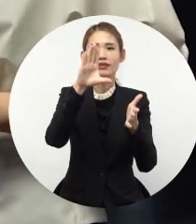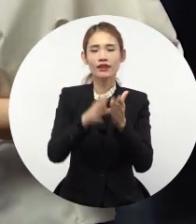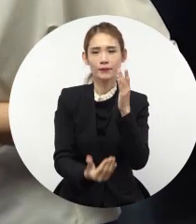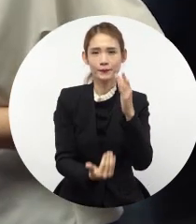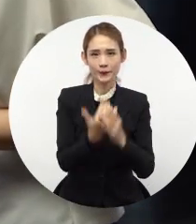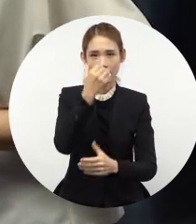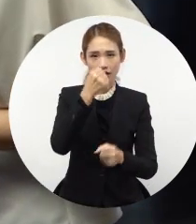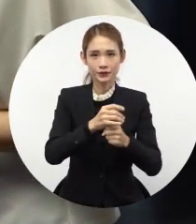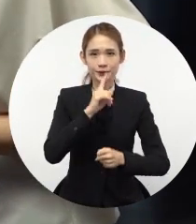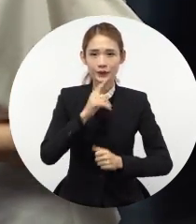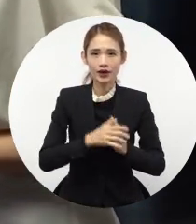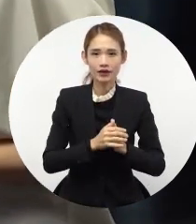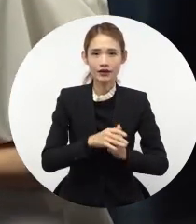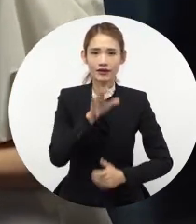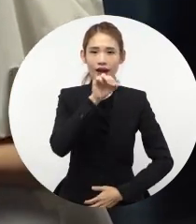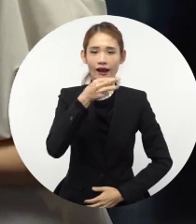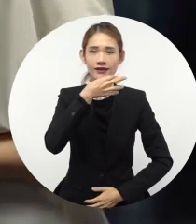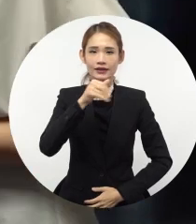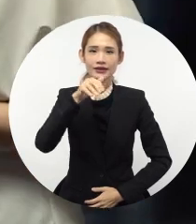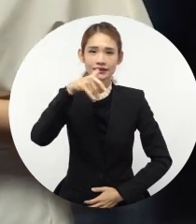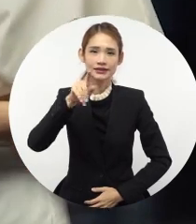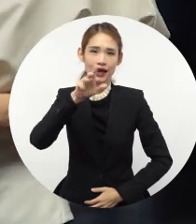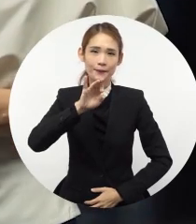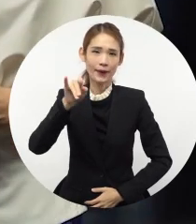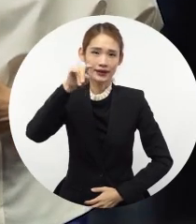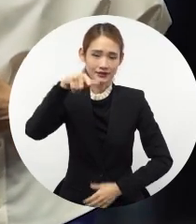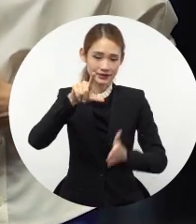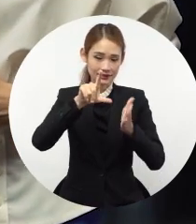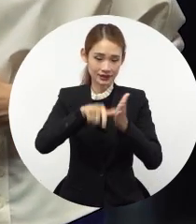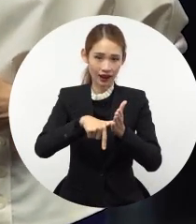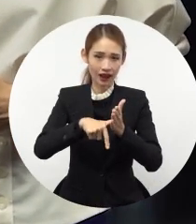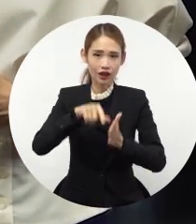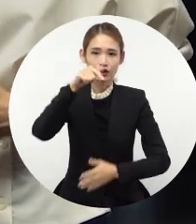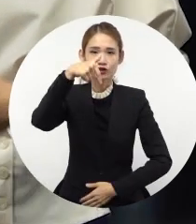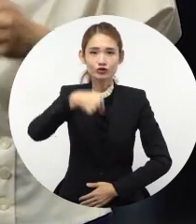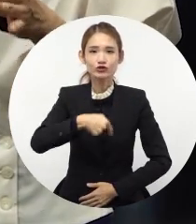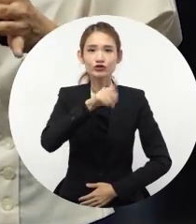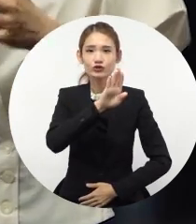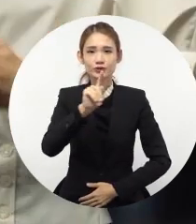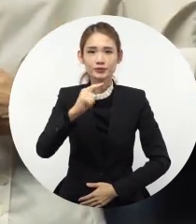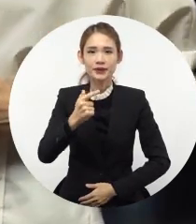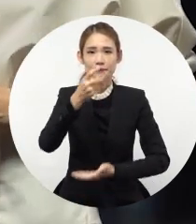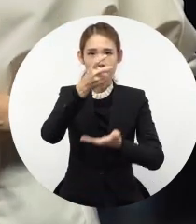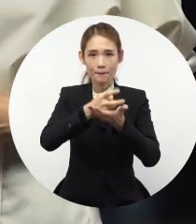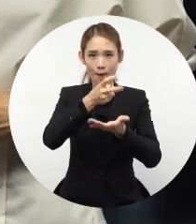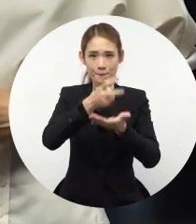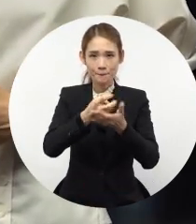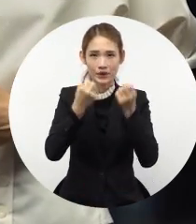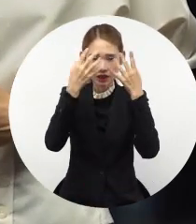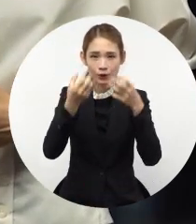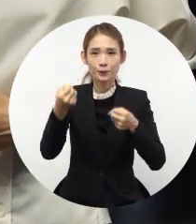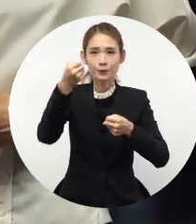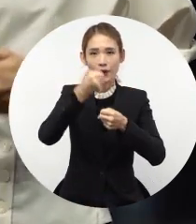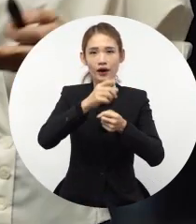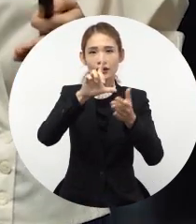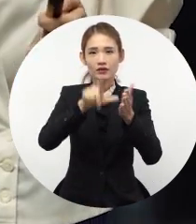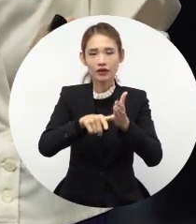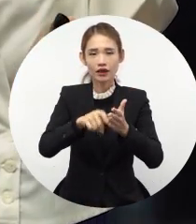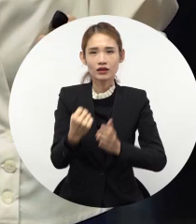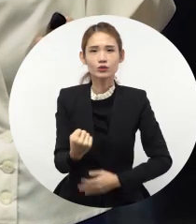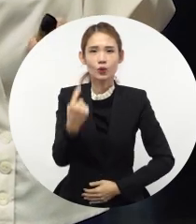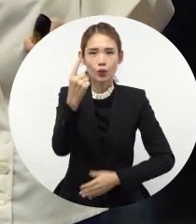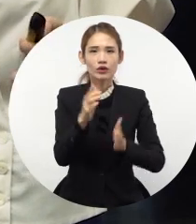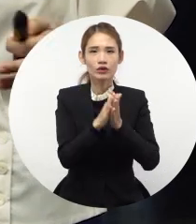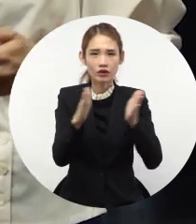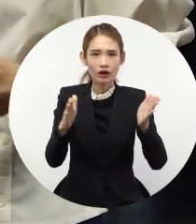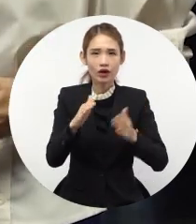있습니다. 엘리자베스 시대에 이 구빈법을 장애 개념이 탄생된 계기라고 말씀드릴 수 있는데요.